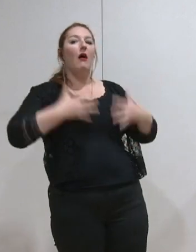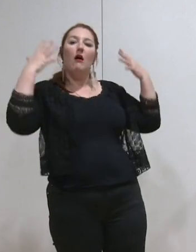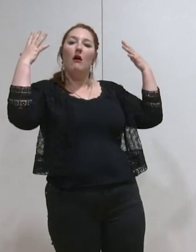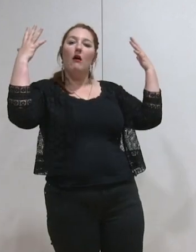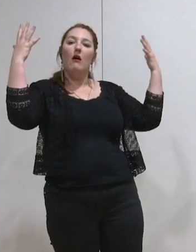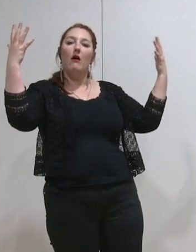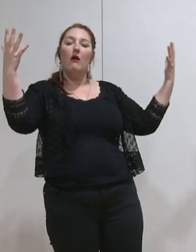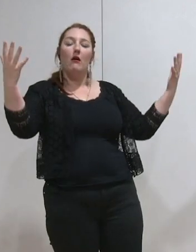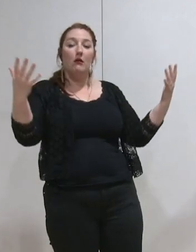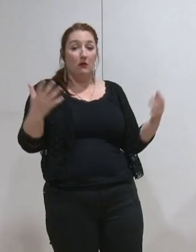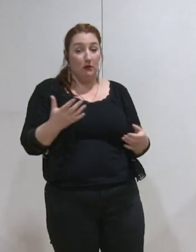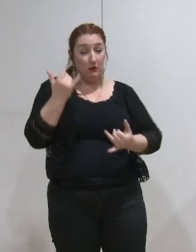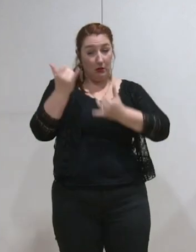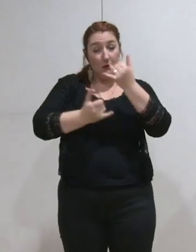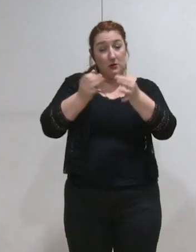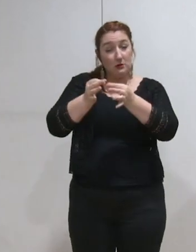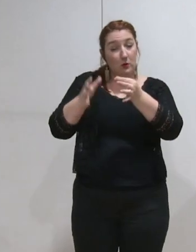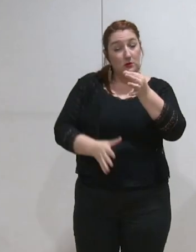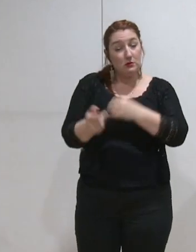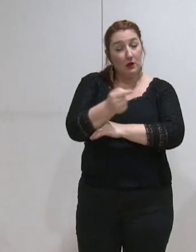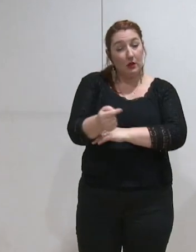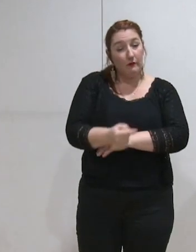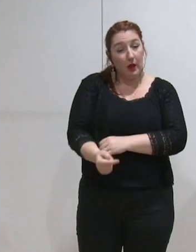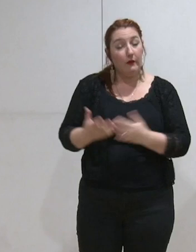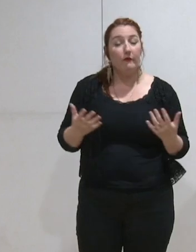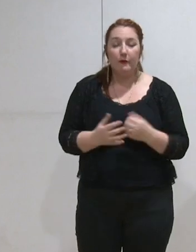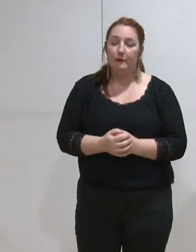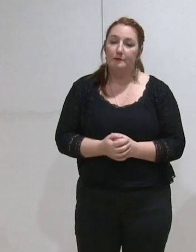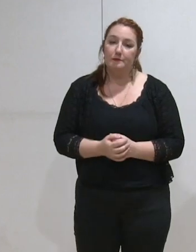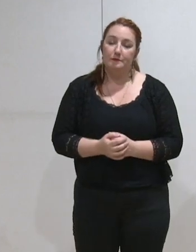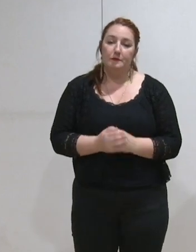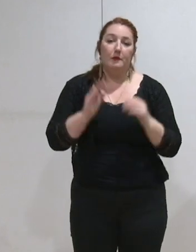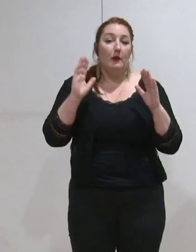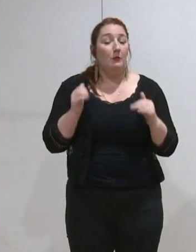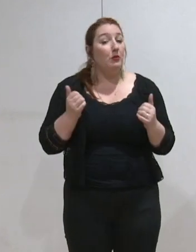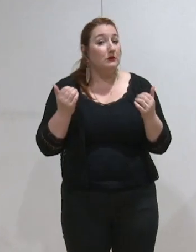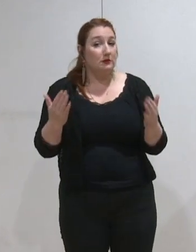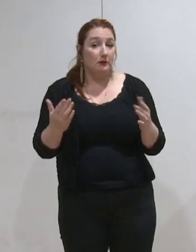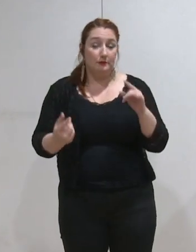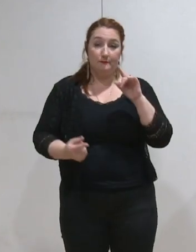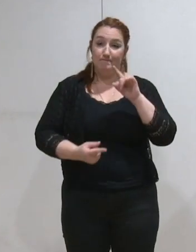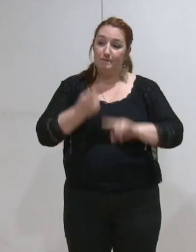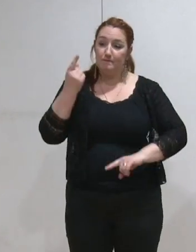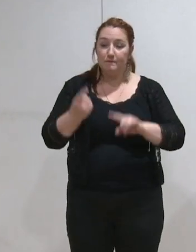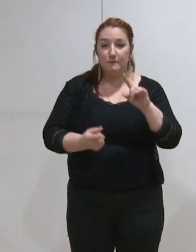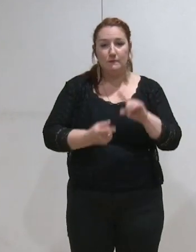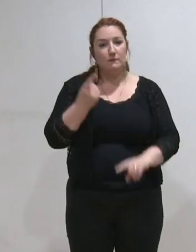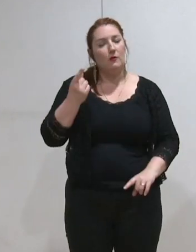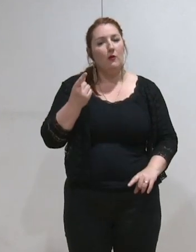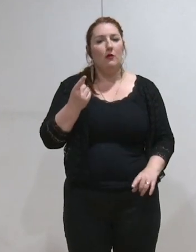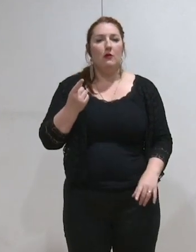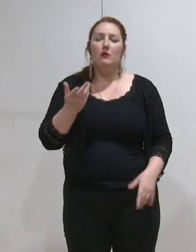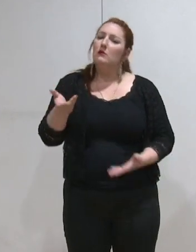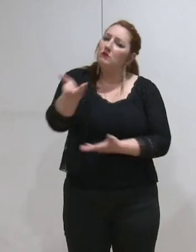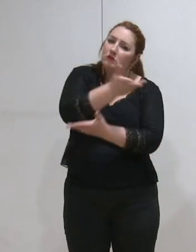peut imaginer il faut donc sérieusement évoquer la